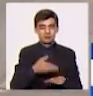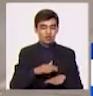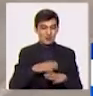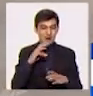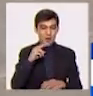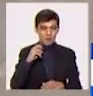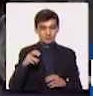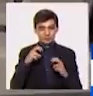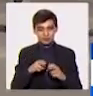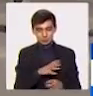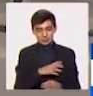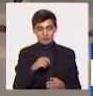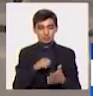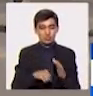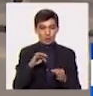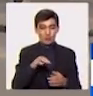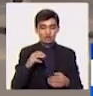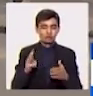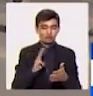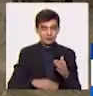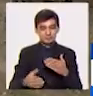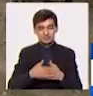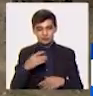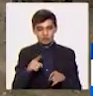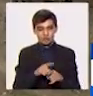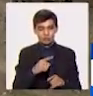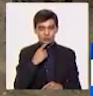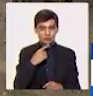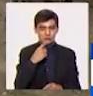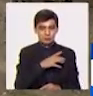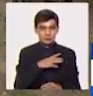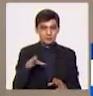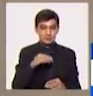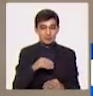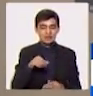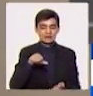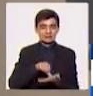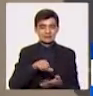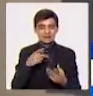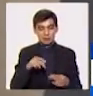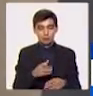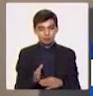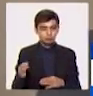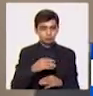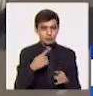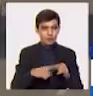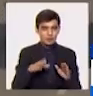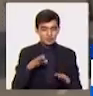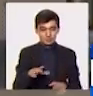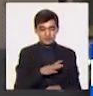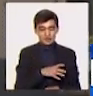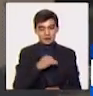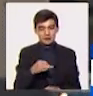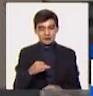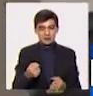дейді инспекторлар. Түрлі байланыс құралдарымен бір-біріне хабар беріп, бекет тұрған жерден жүрмей қояды, немесе айналып өтеді екен. Ал жүк көліктеріне